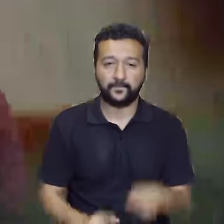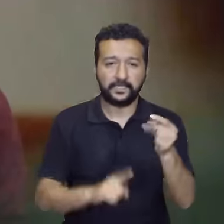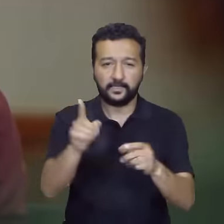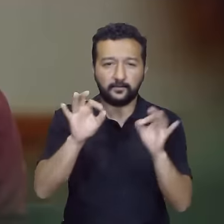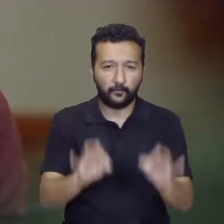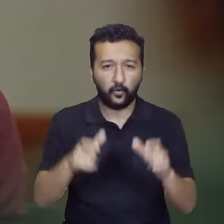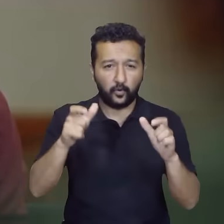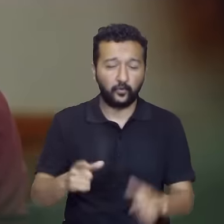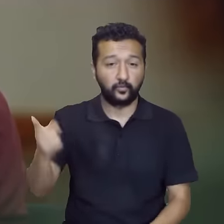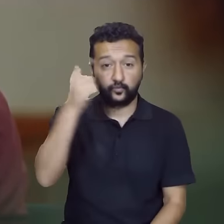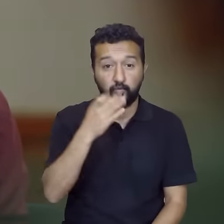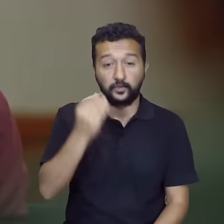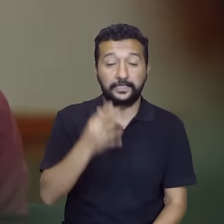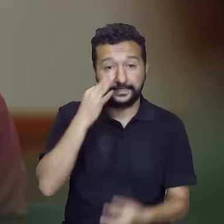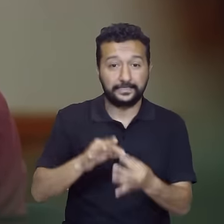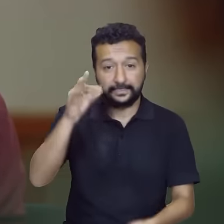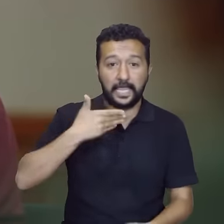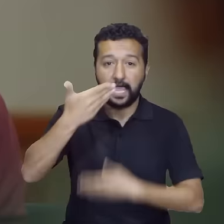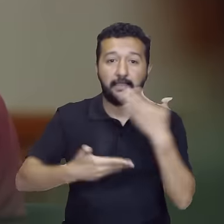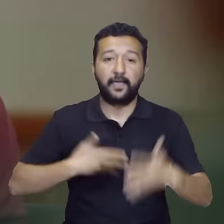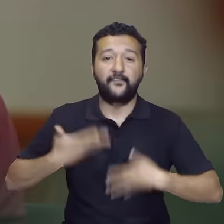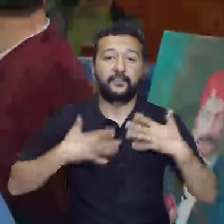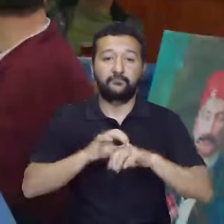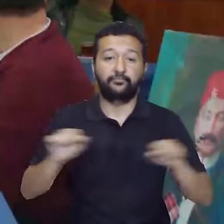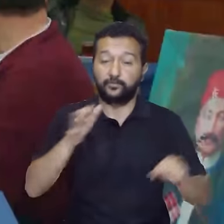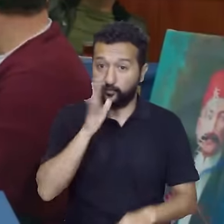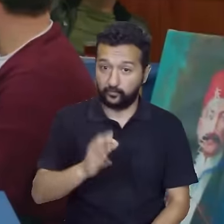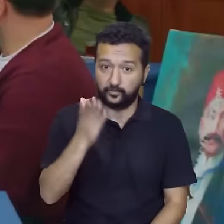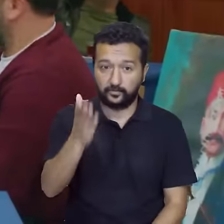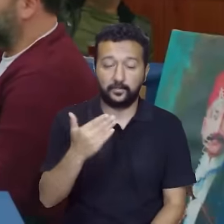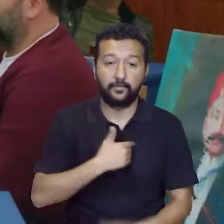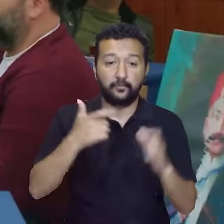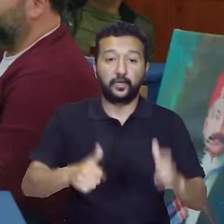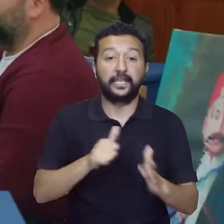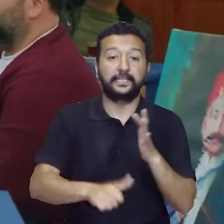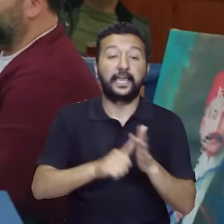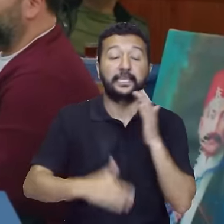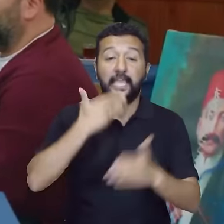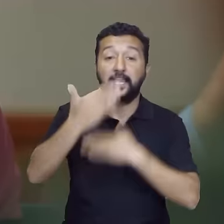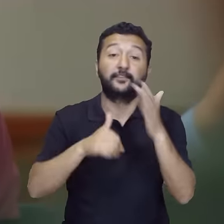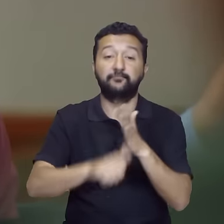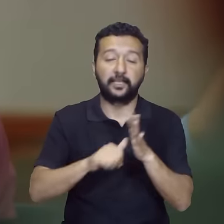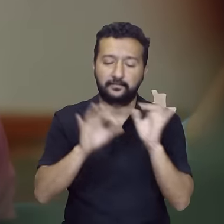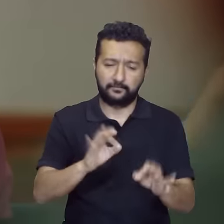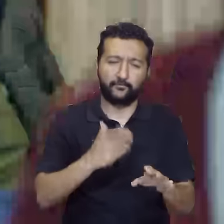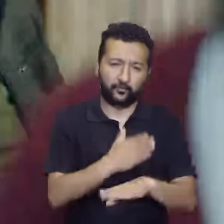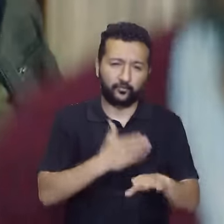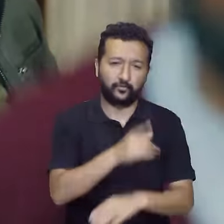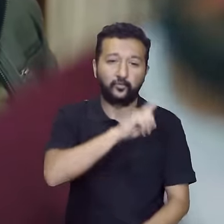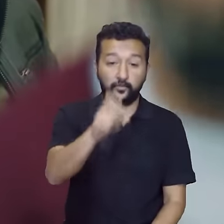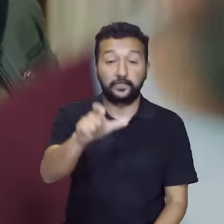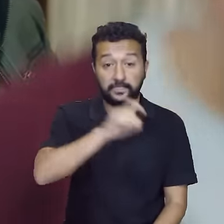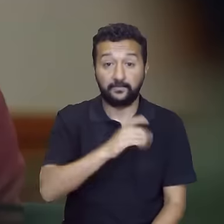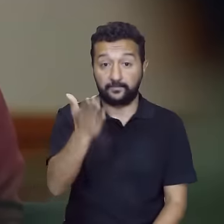İlyas, sen böyle ulu orta sorunca insanda anlatma hevesi kalmıyor biliyor musun? Ben burada tarihi anlatıyorum. Tarih. Tabii. Hadi sorduğum